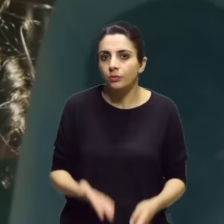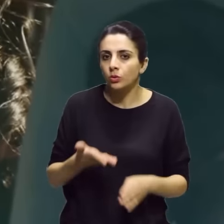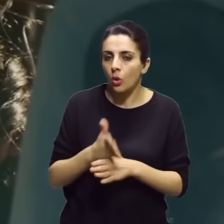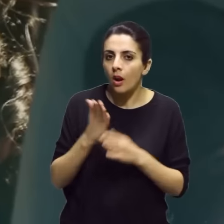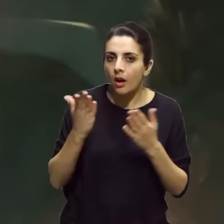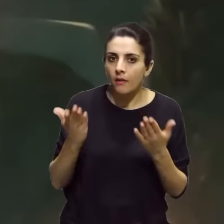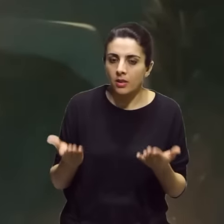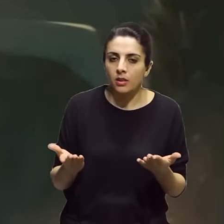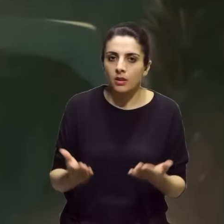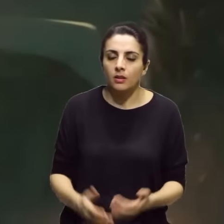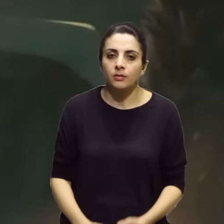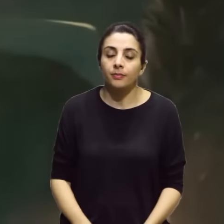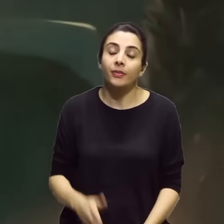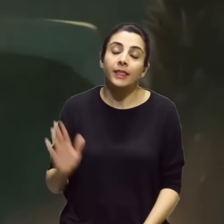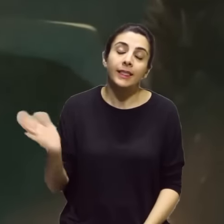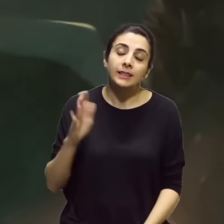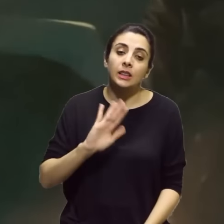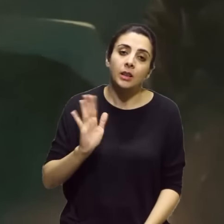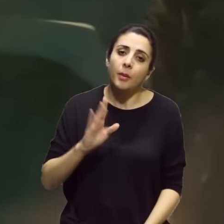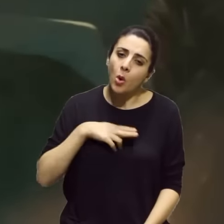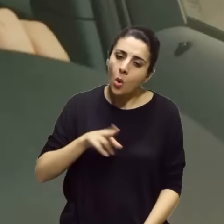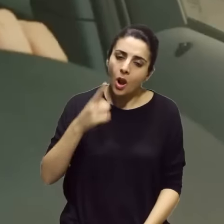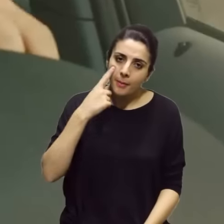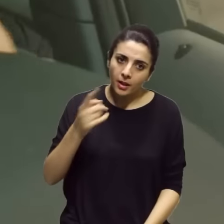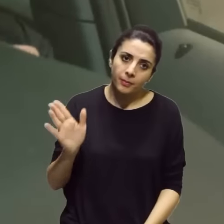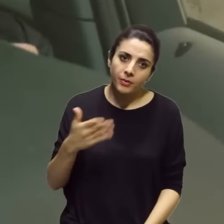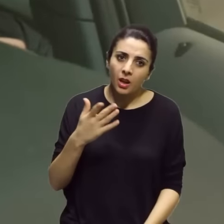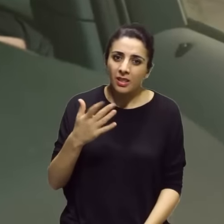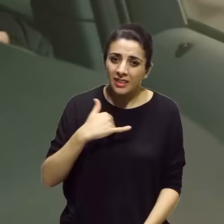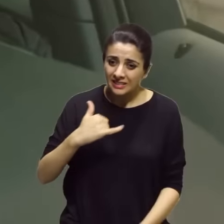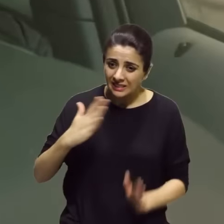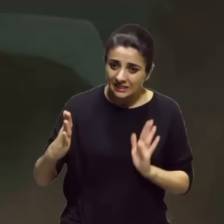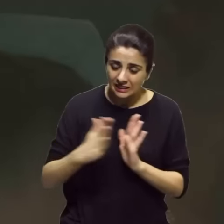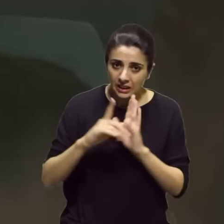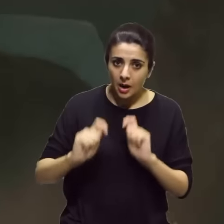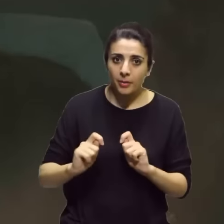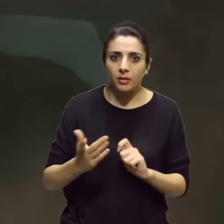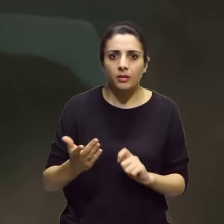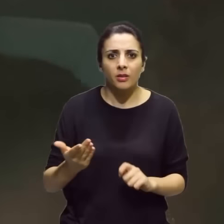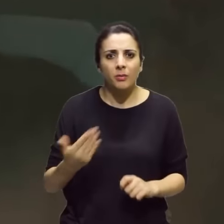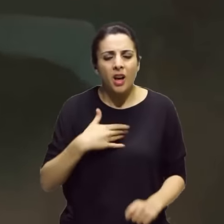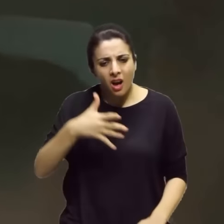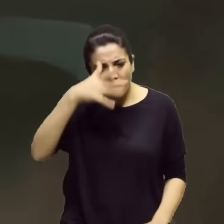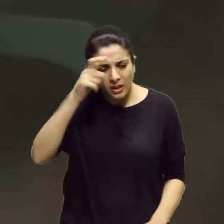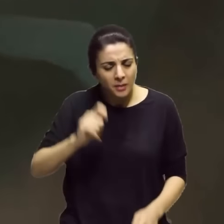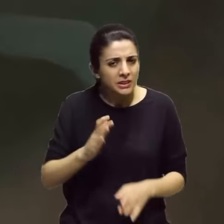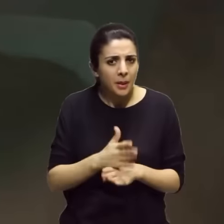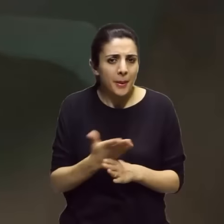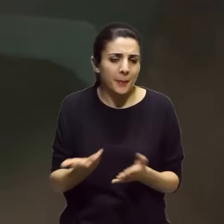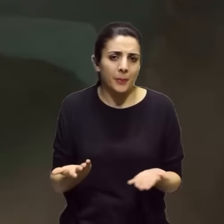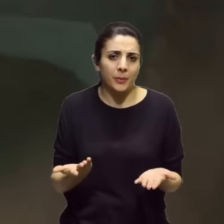Haklısın. Neyse boş verin şimdi, biz yolumuza bakalım. Şu arayı kapatmaya çalışın. Ben nasıl böyle bir salaklık yaptım